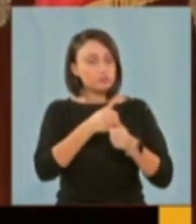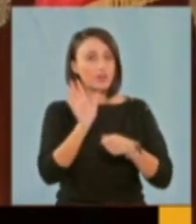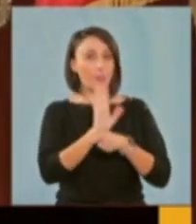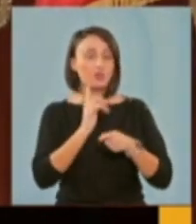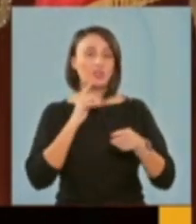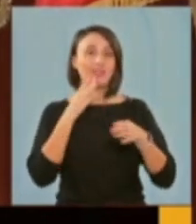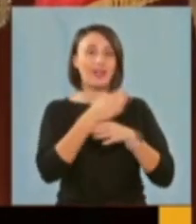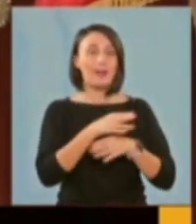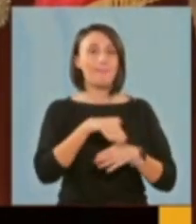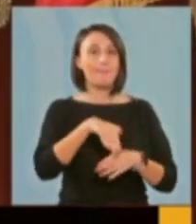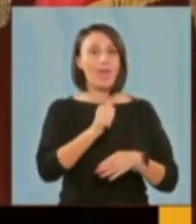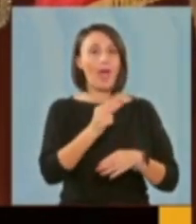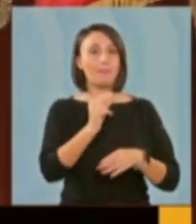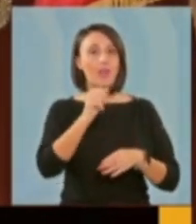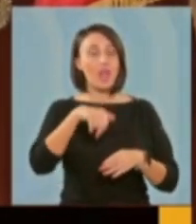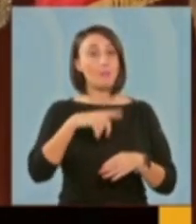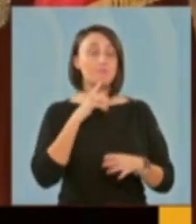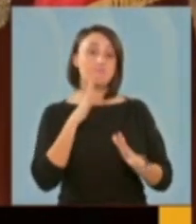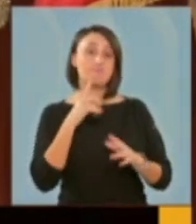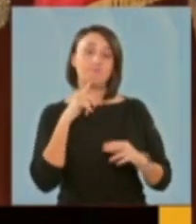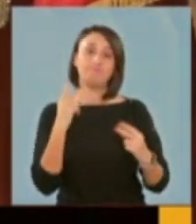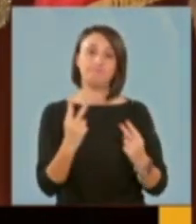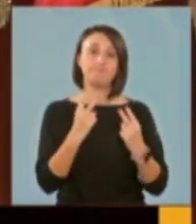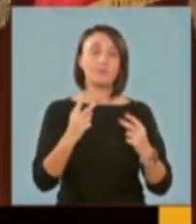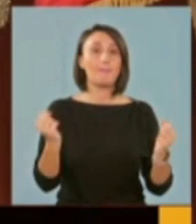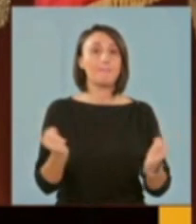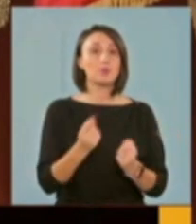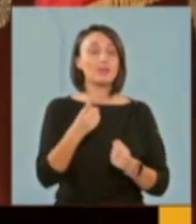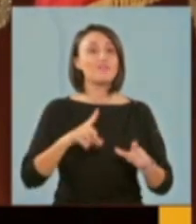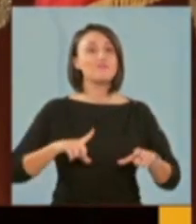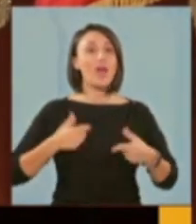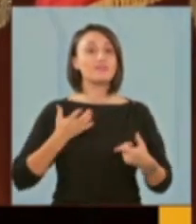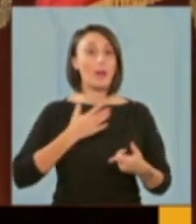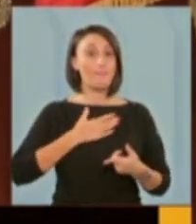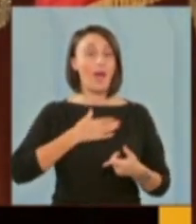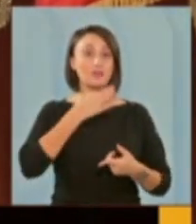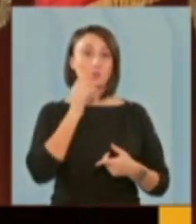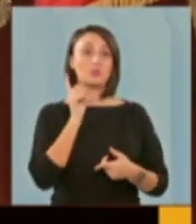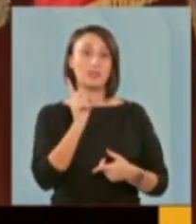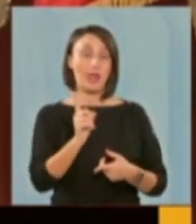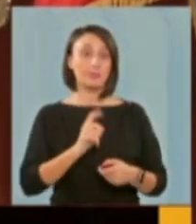direct de la sediul MAPN. Este probabil cea mai importantă misiune din viața mea, a concluzionat Vasile Dâncu.